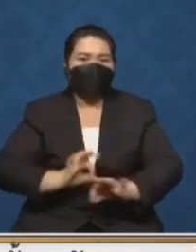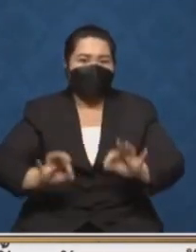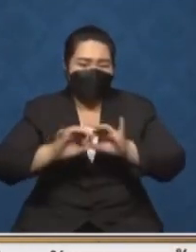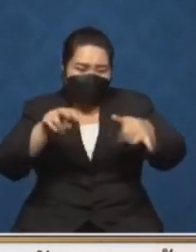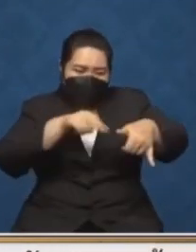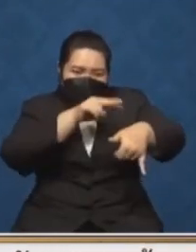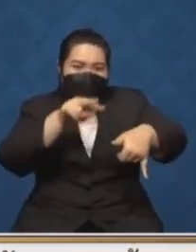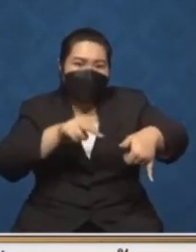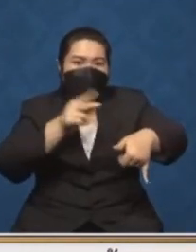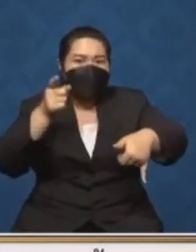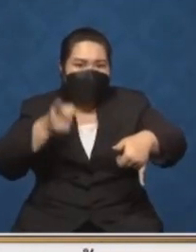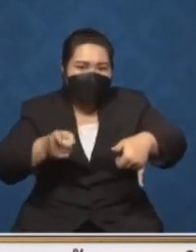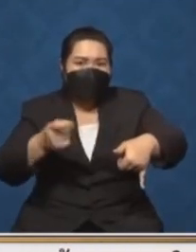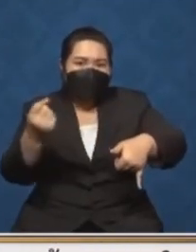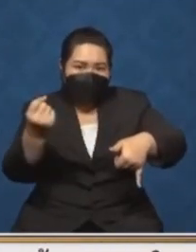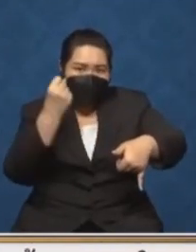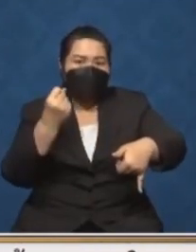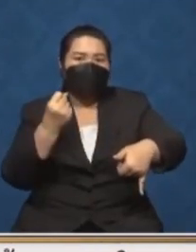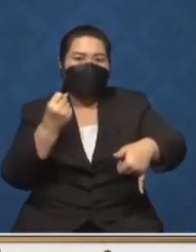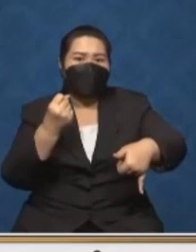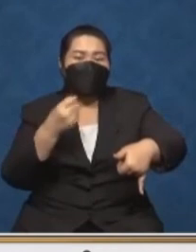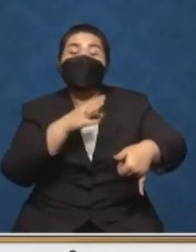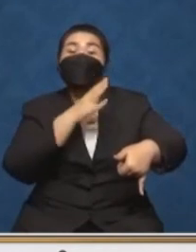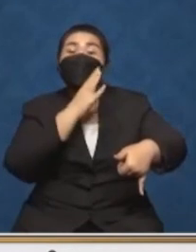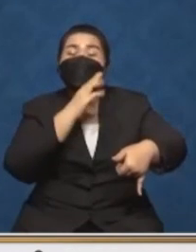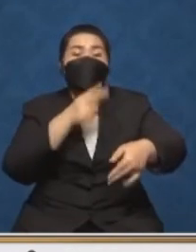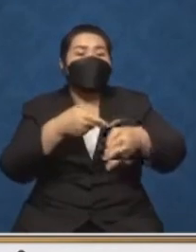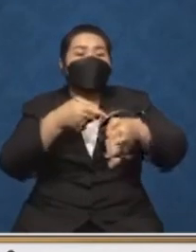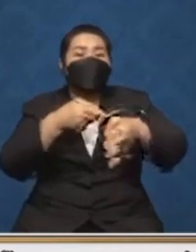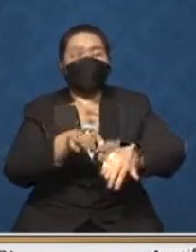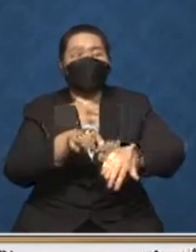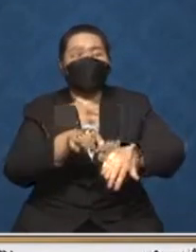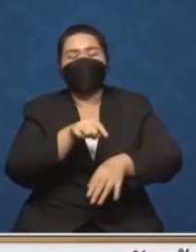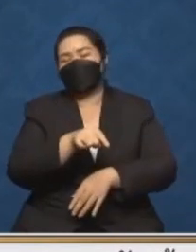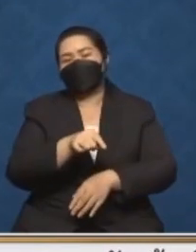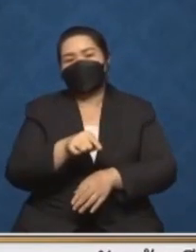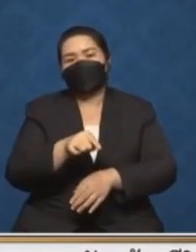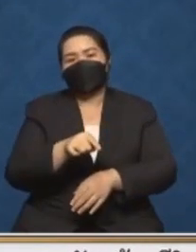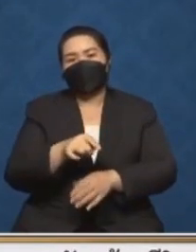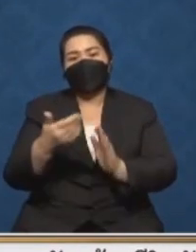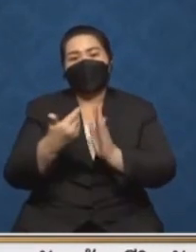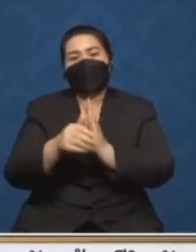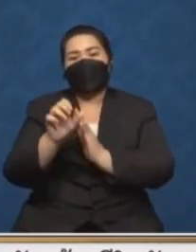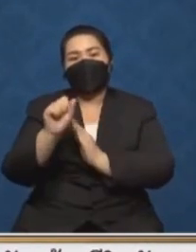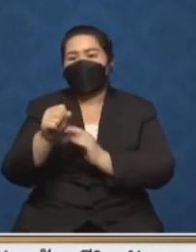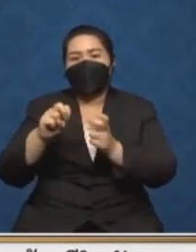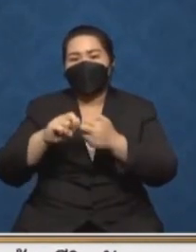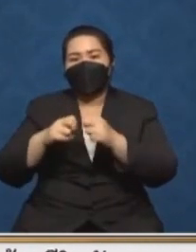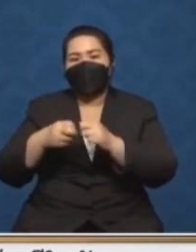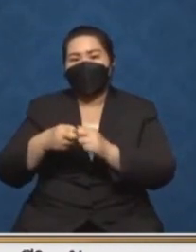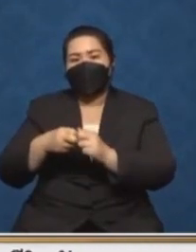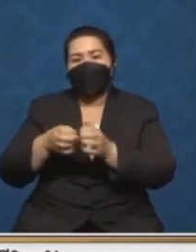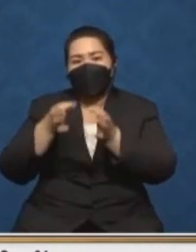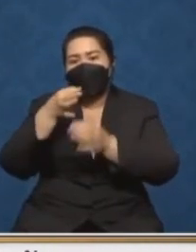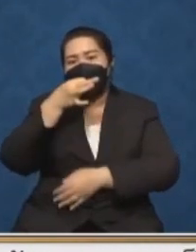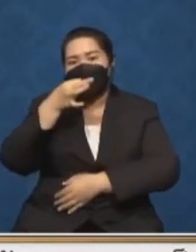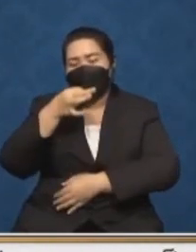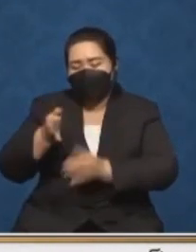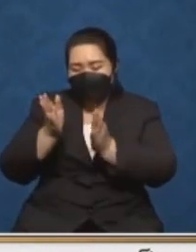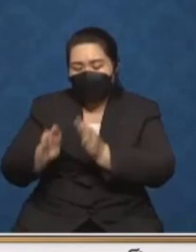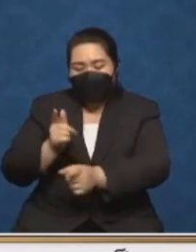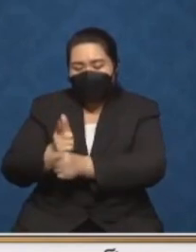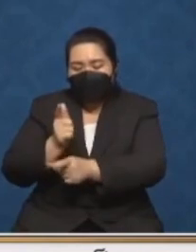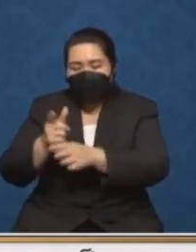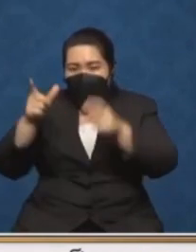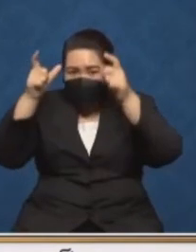ผมคิดว่าพี่น้องเกษตรกร ผู้เลี้งปุทธษับ้านผมมีปญหาตอนนี้ข